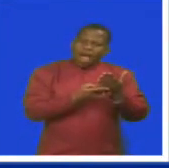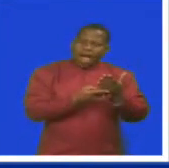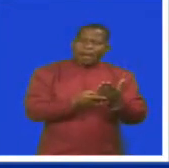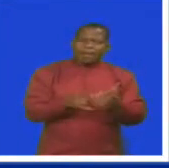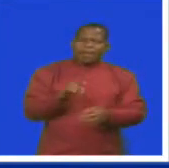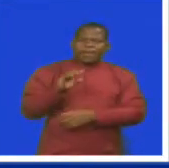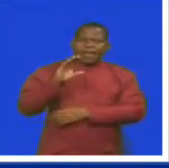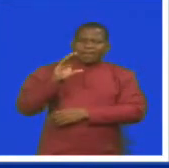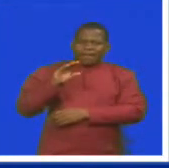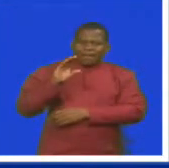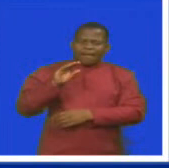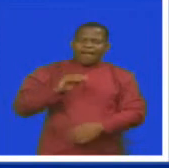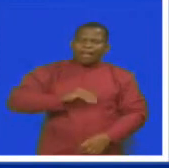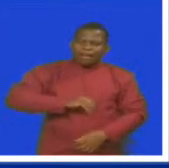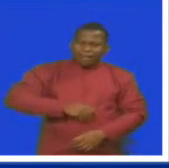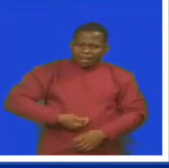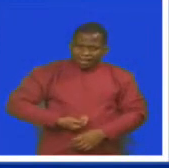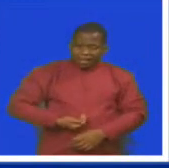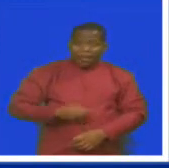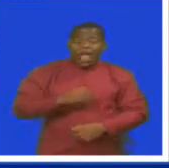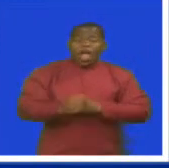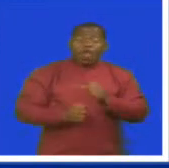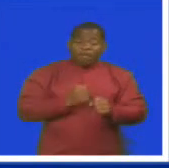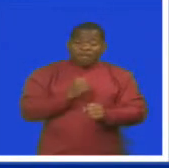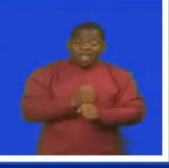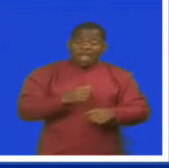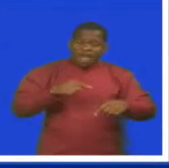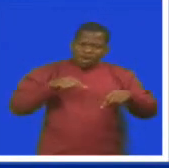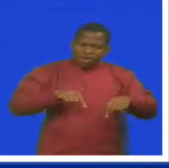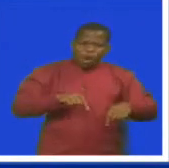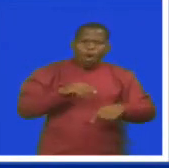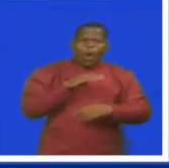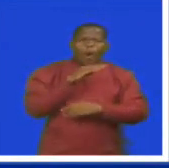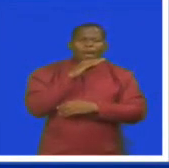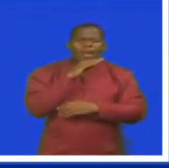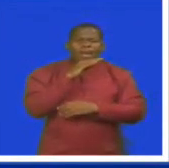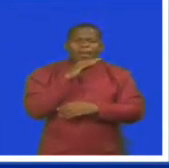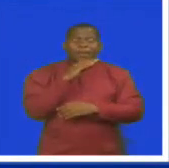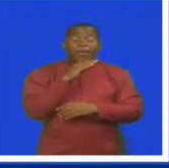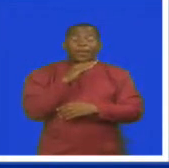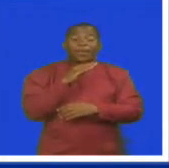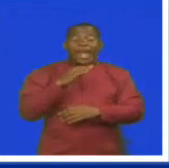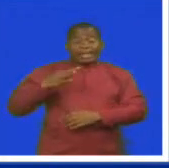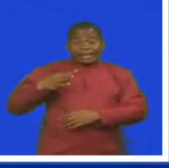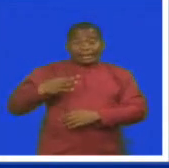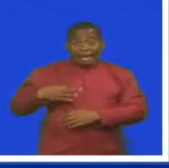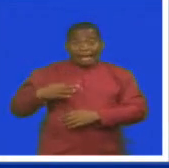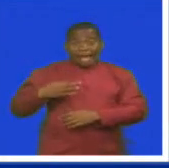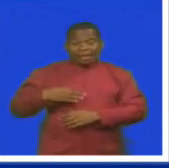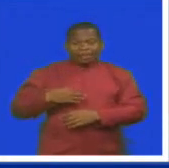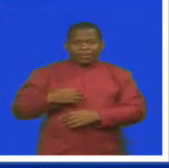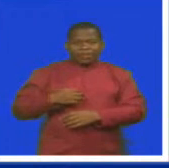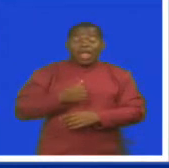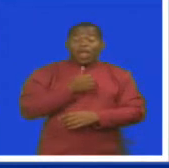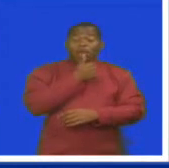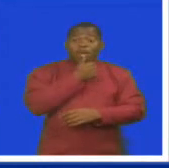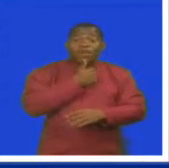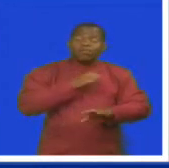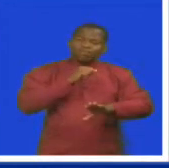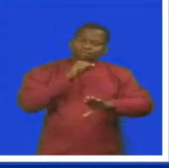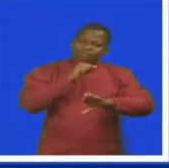ukuthi lamantombadana ayakhona lokuthi simo sabo sihlonipheke bangabese sebahlale baleni